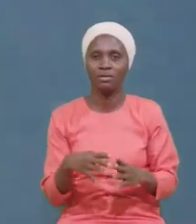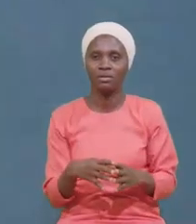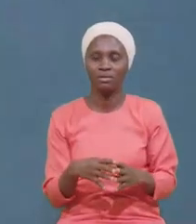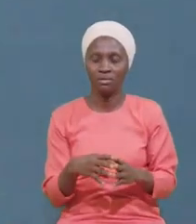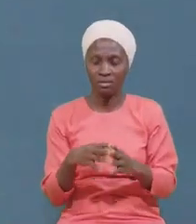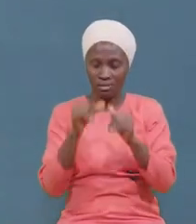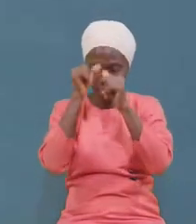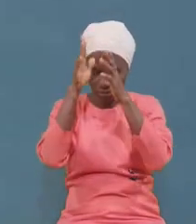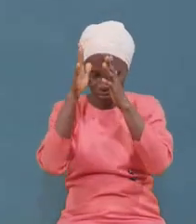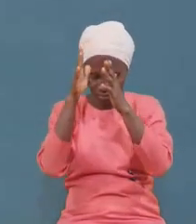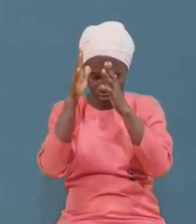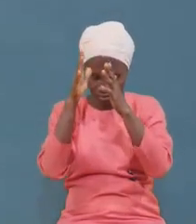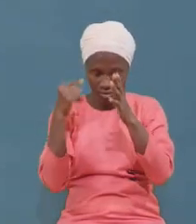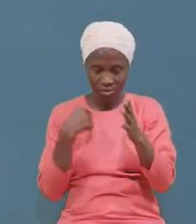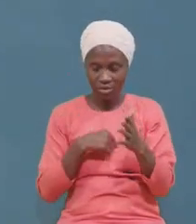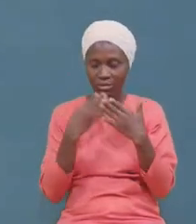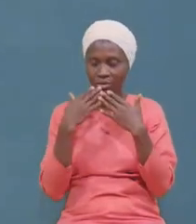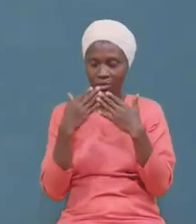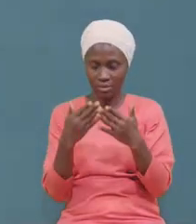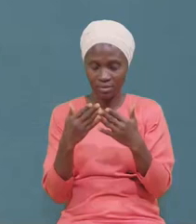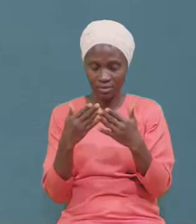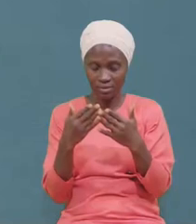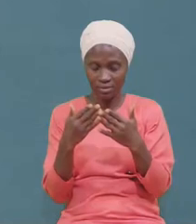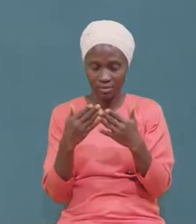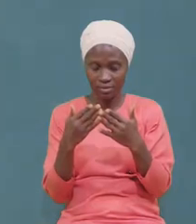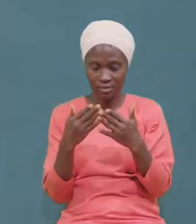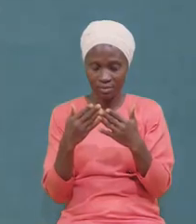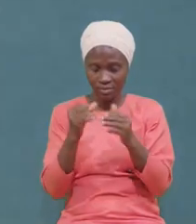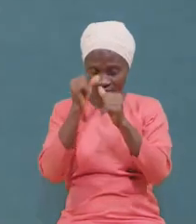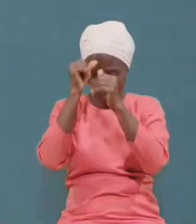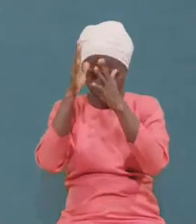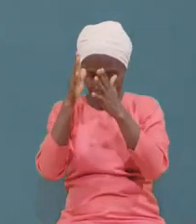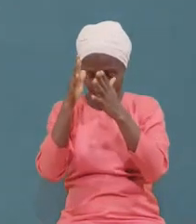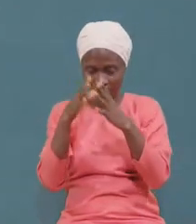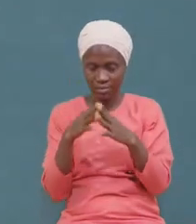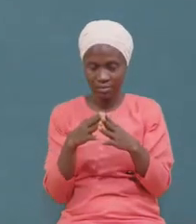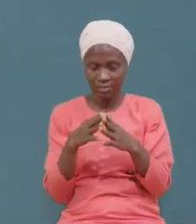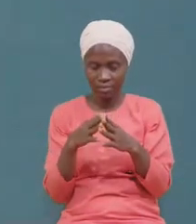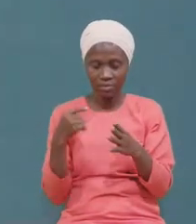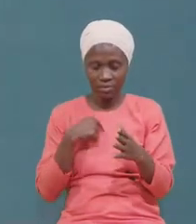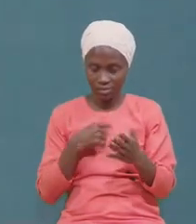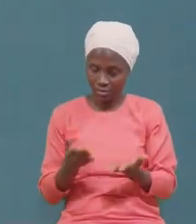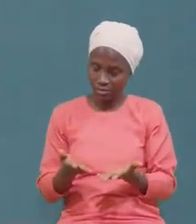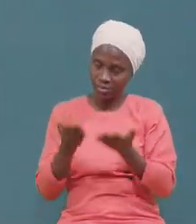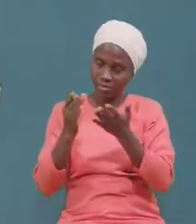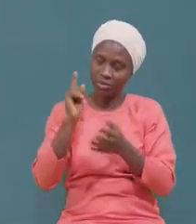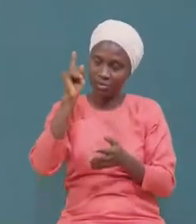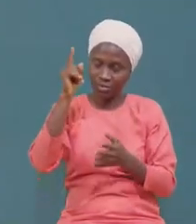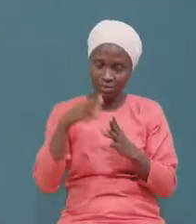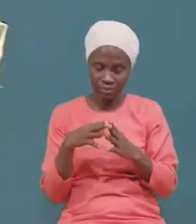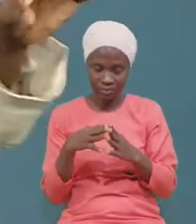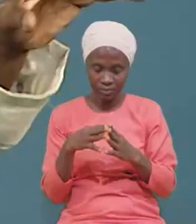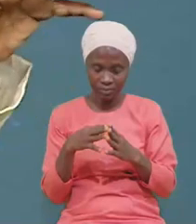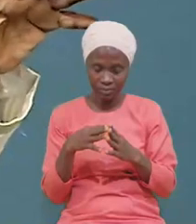Father, we thank you. Tandri meekondunalu. Father, tandri, we exalt you. Mimmunu hechistunnam.